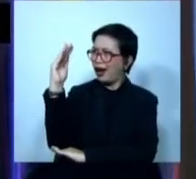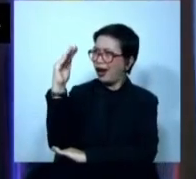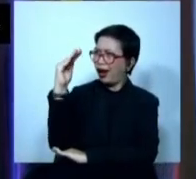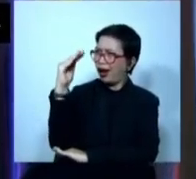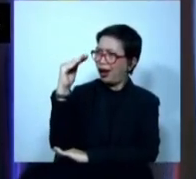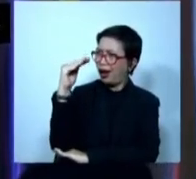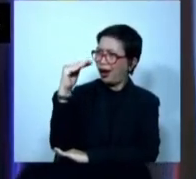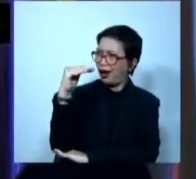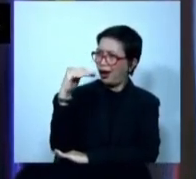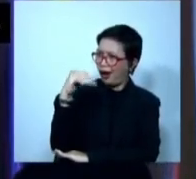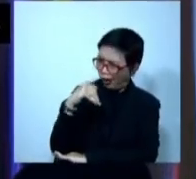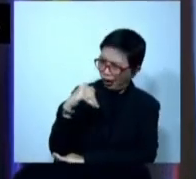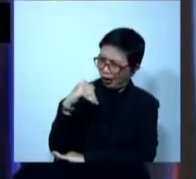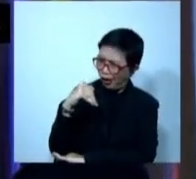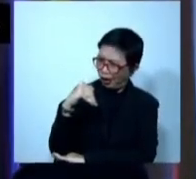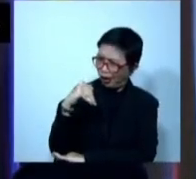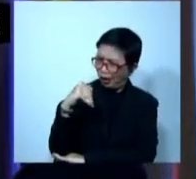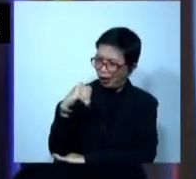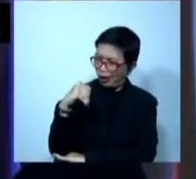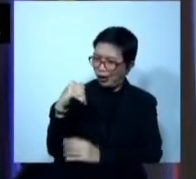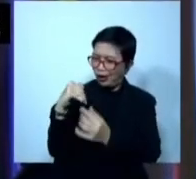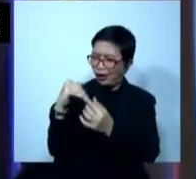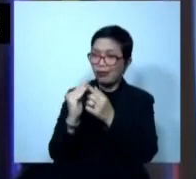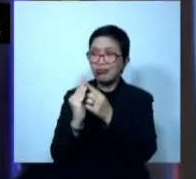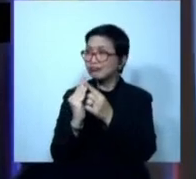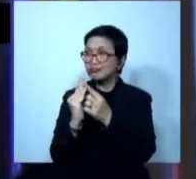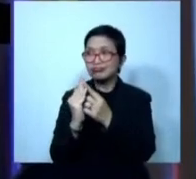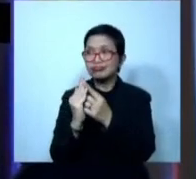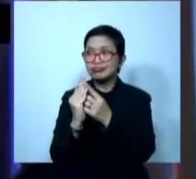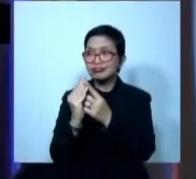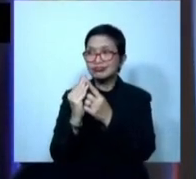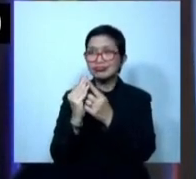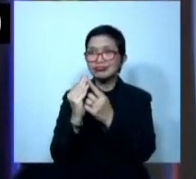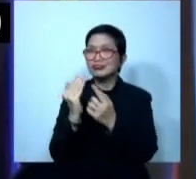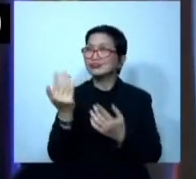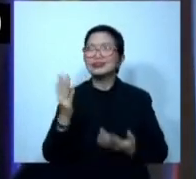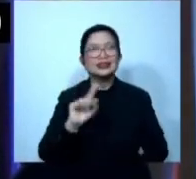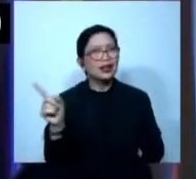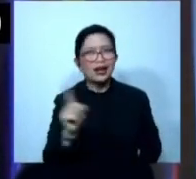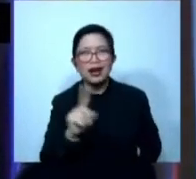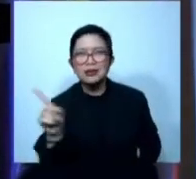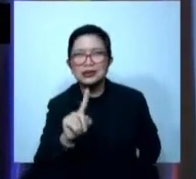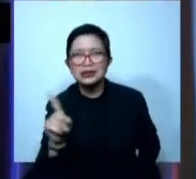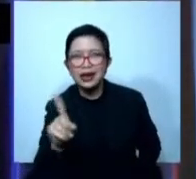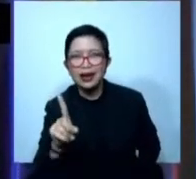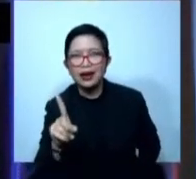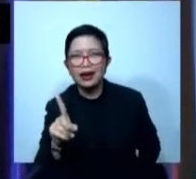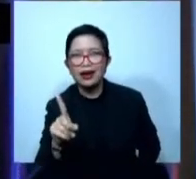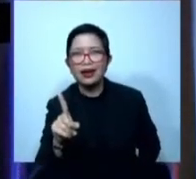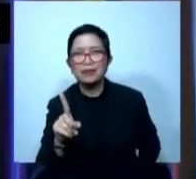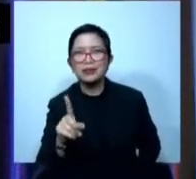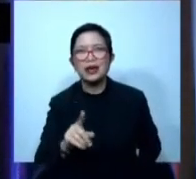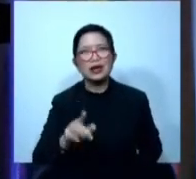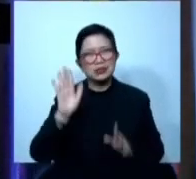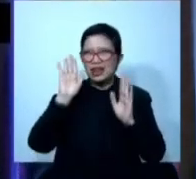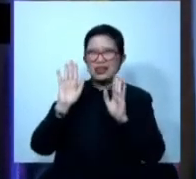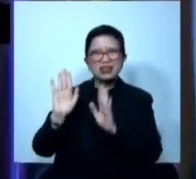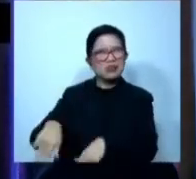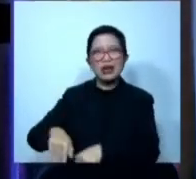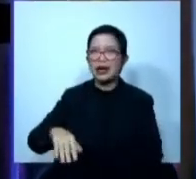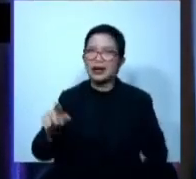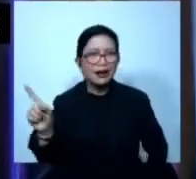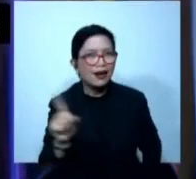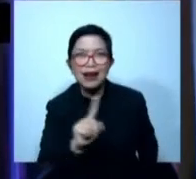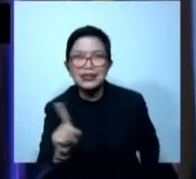ke bawah, dia tumpul ke atas. Dan kondisi ini tidak boleh didiamkan, tidak boleh